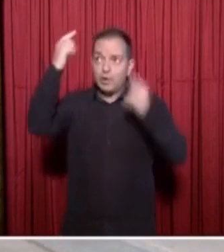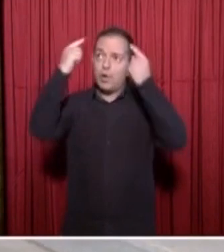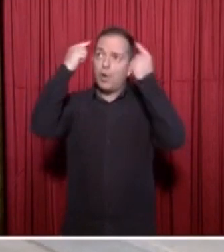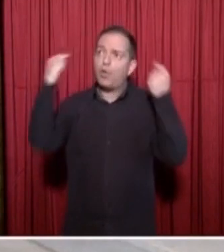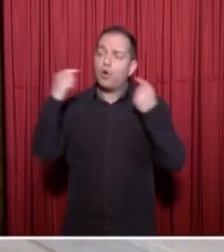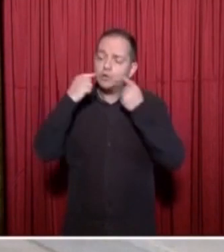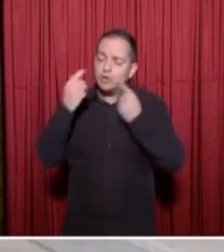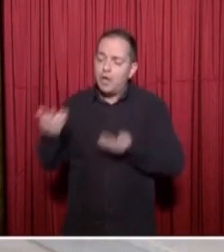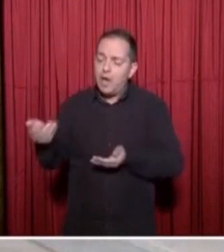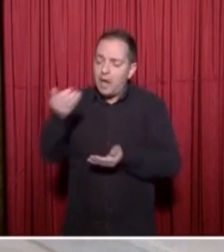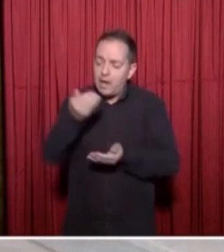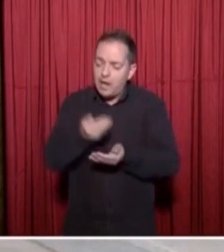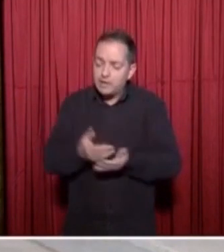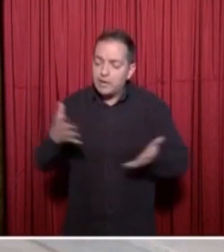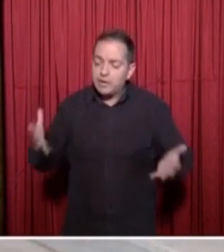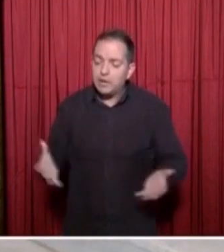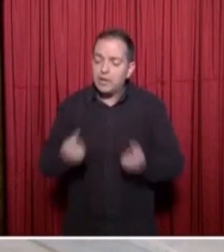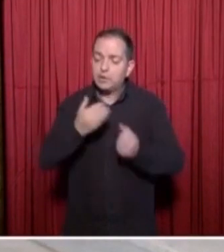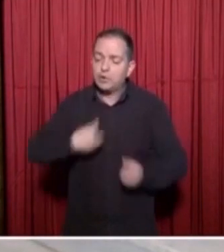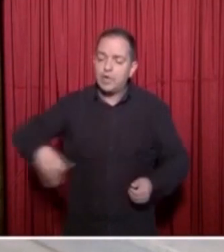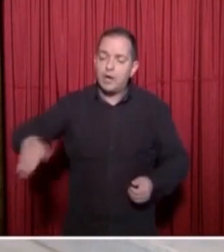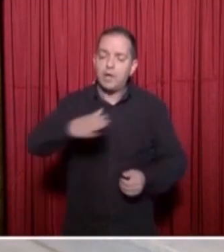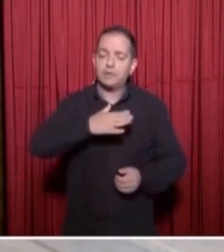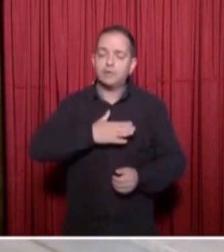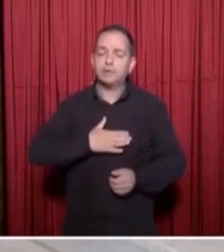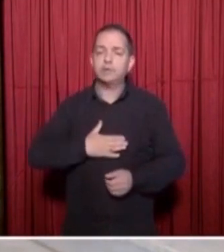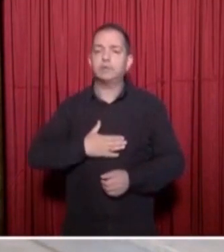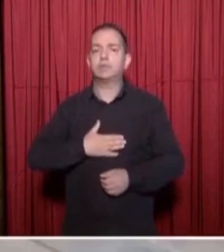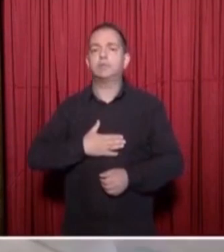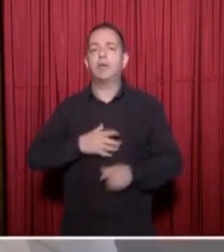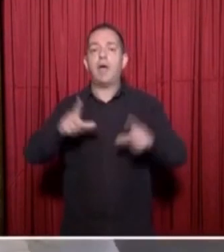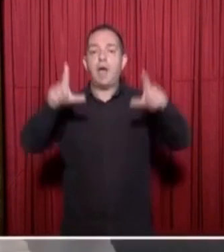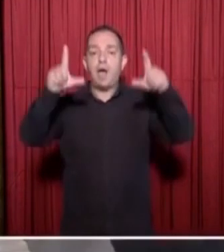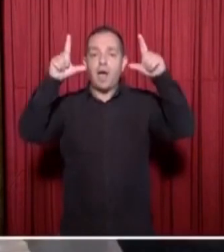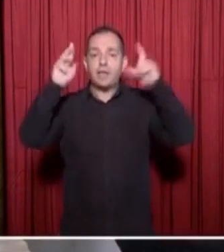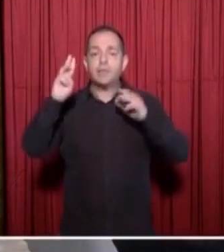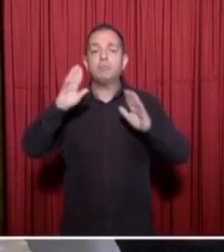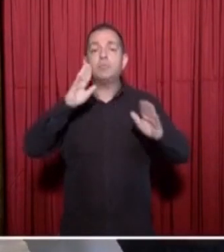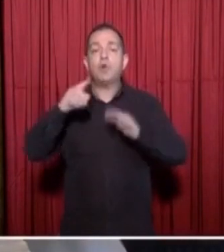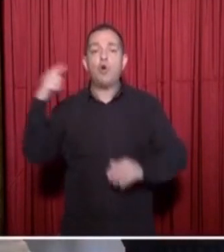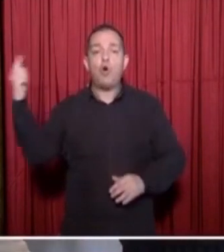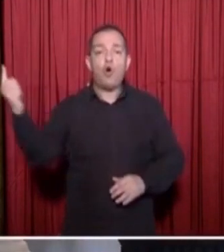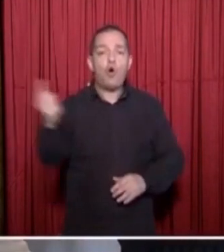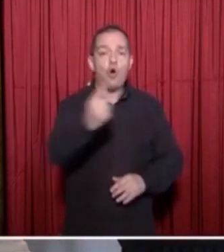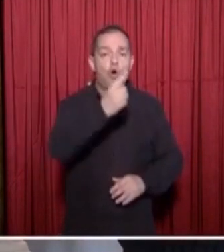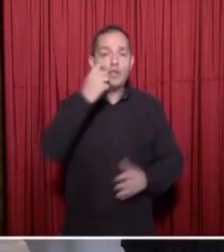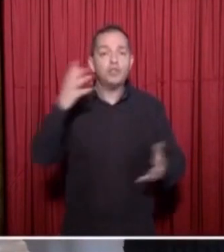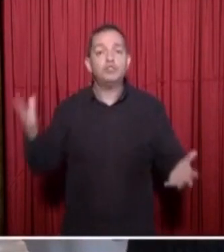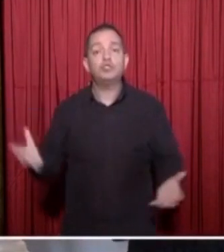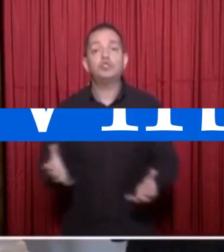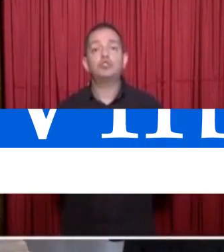Θεός, ελέησον και σώσον ημάς. Η Αγία Τριάς διαφυλάξε και